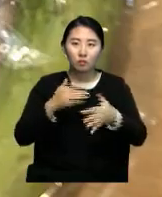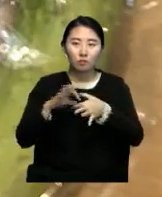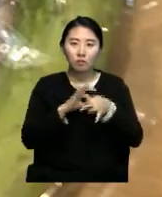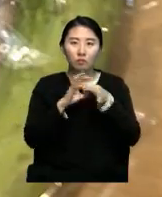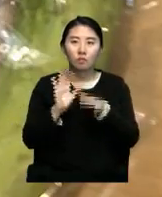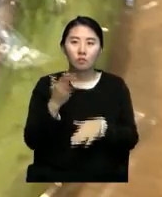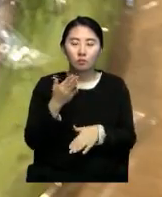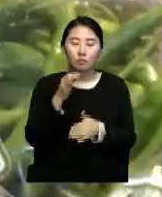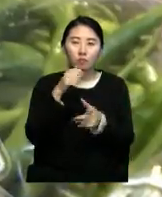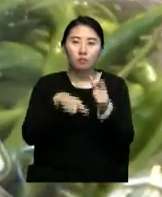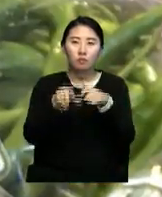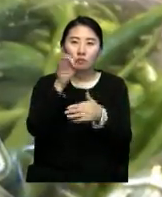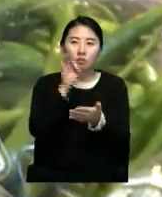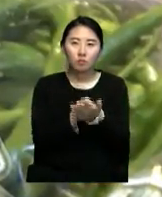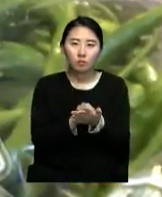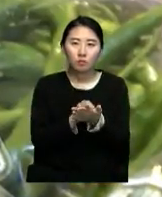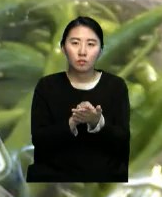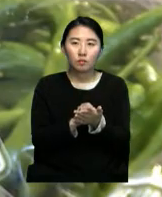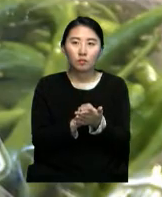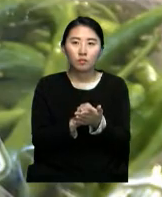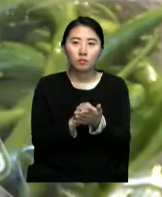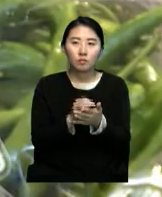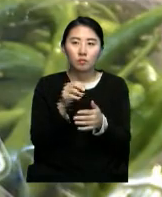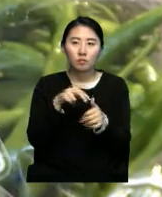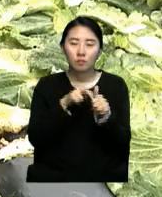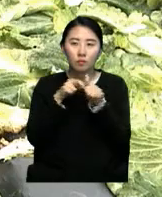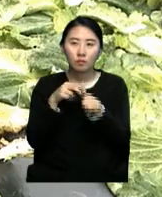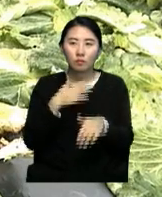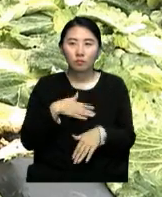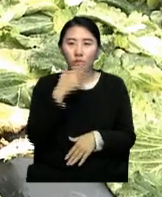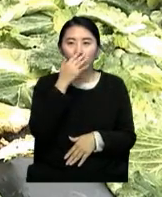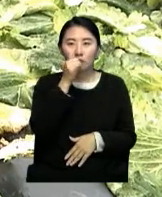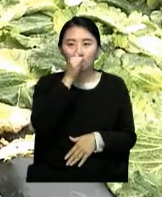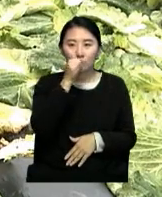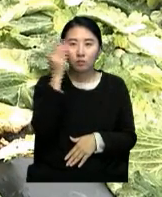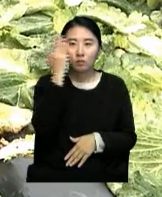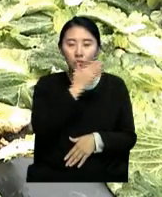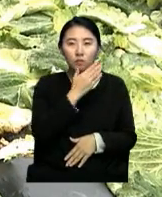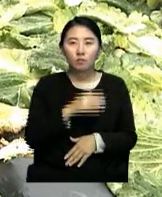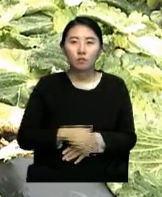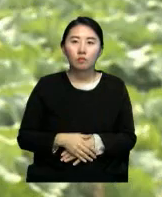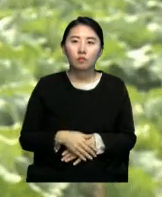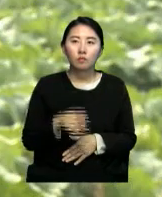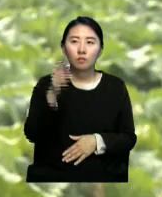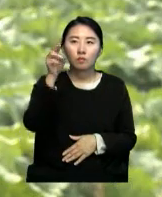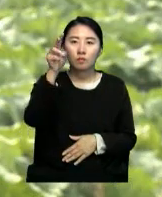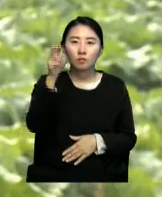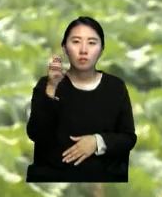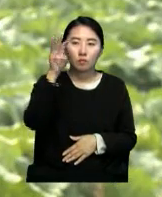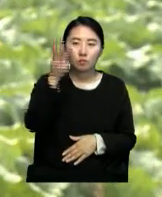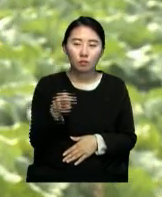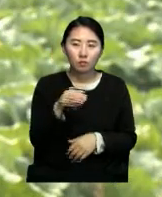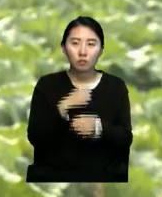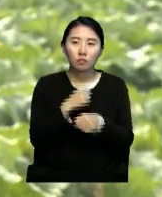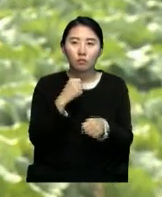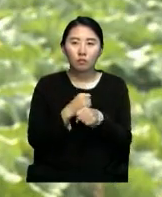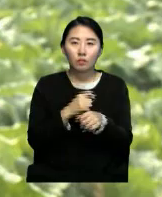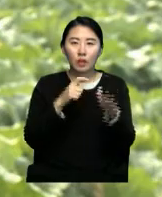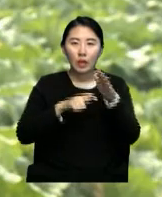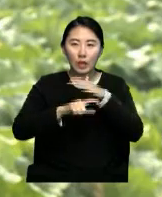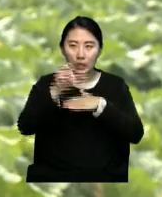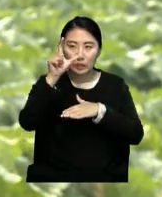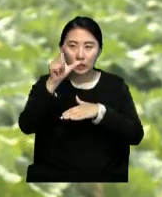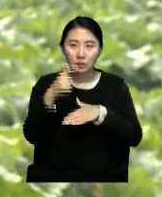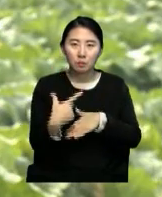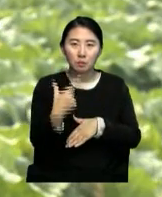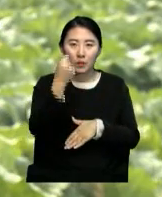보니 시중가보다 저렴하고 생산자 정보도 알수 있습니다. 포천 로컬 푸드가 제일 내세울 수 있는 게 이제